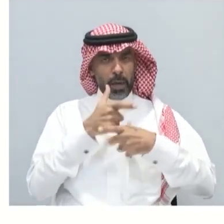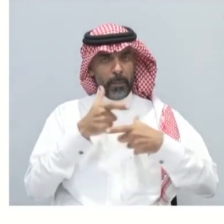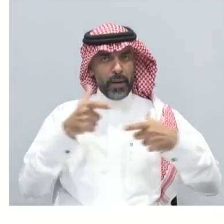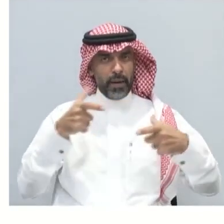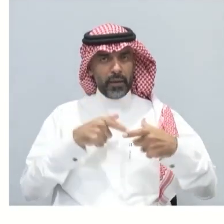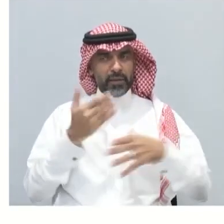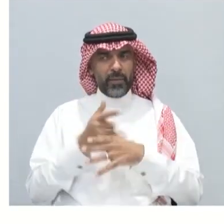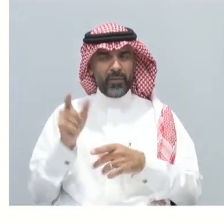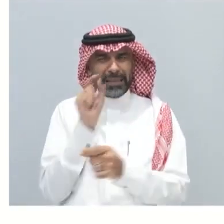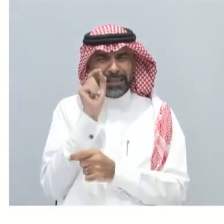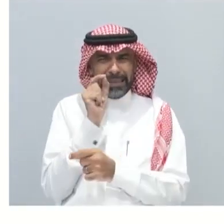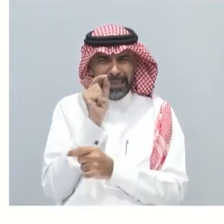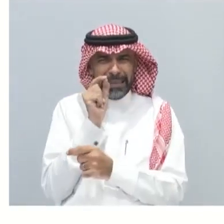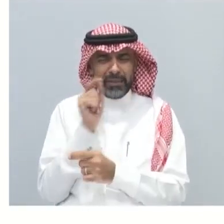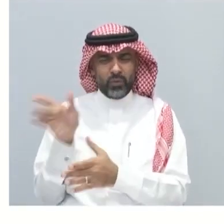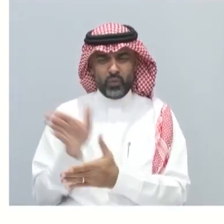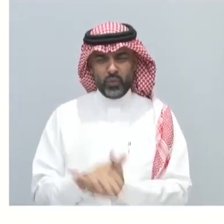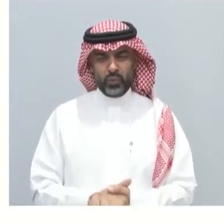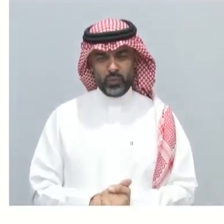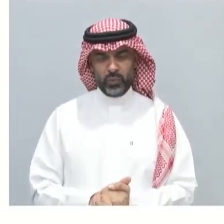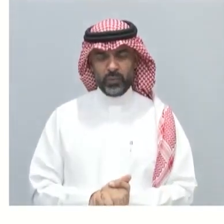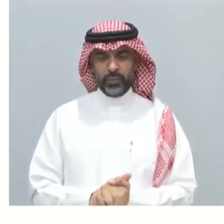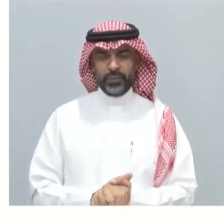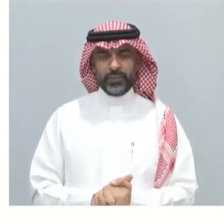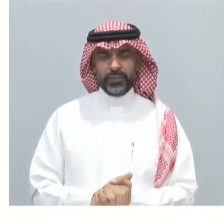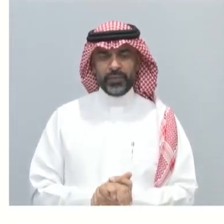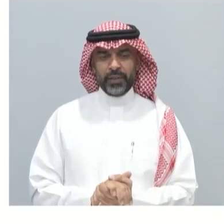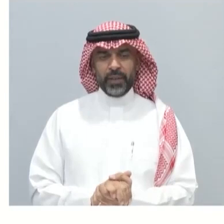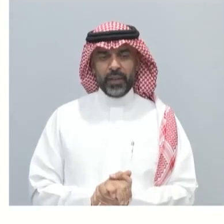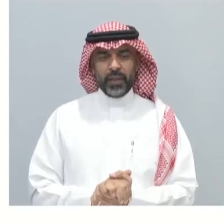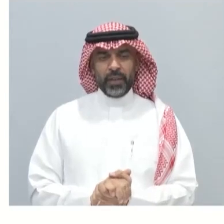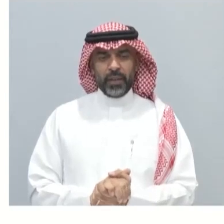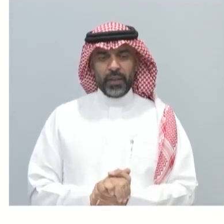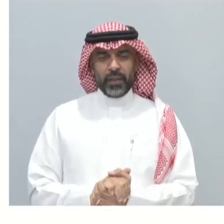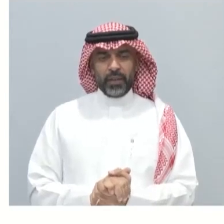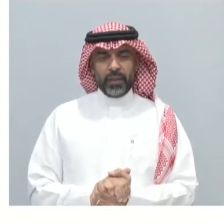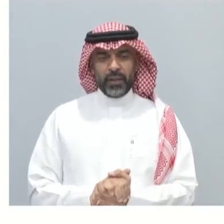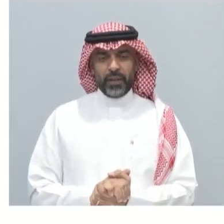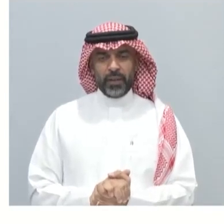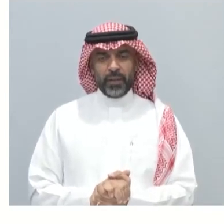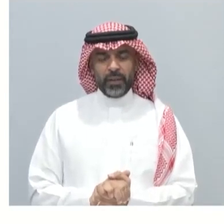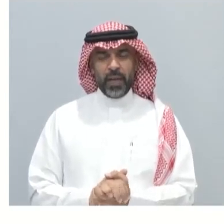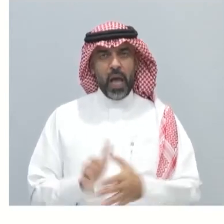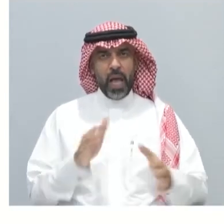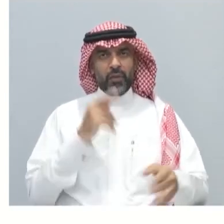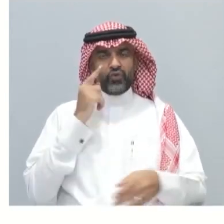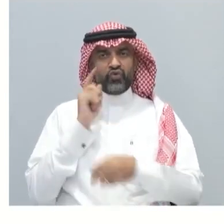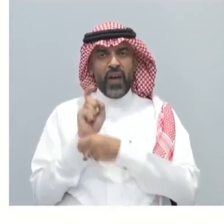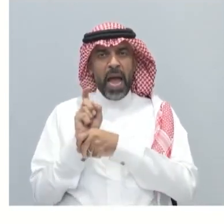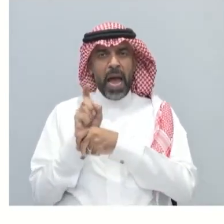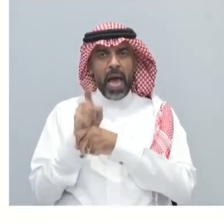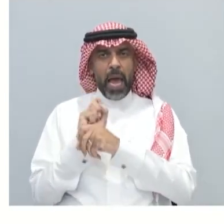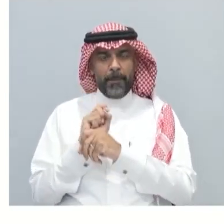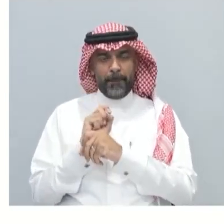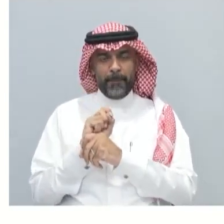تتم بشكل لكي يتم رؤيتها بشكل ماذا واضح هنا العقارب ايضا لدينا في هذه